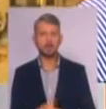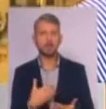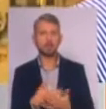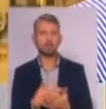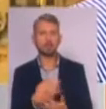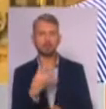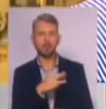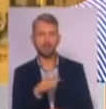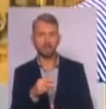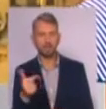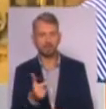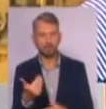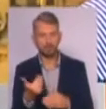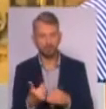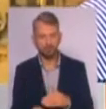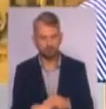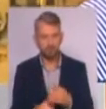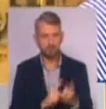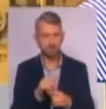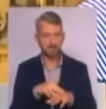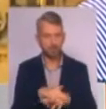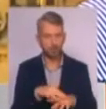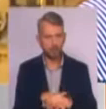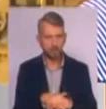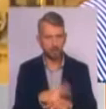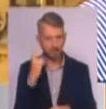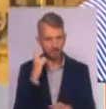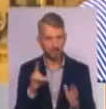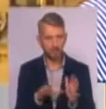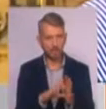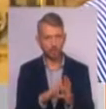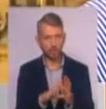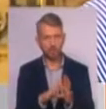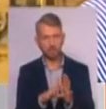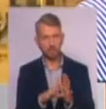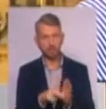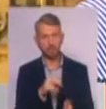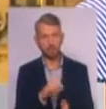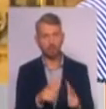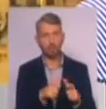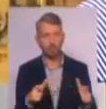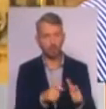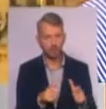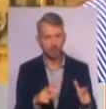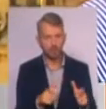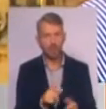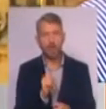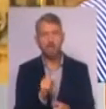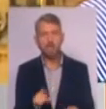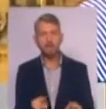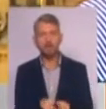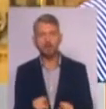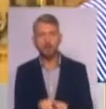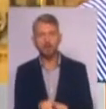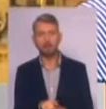4 мільйонів гривень вже перерахували «Київенерго» по платіжках. Але все ж таки,